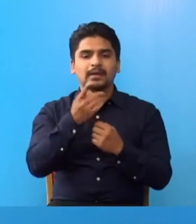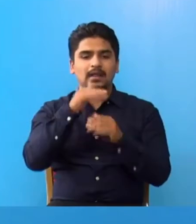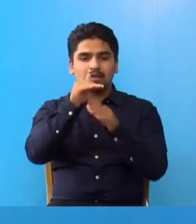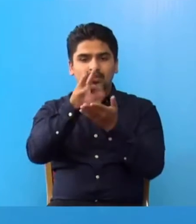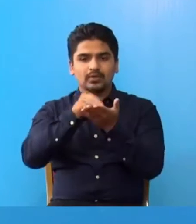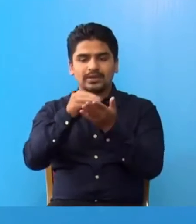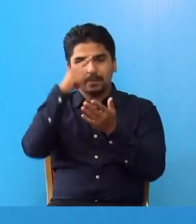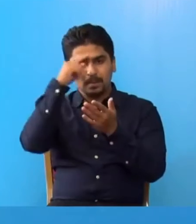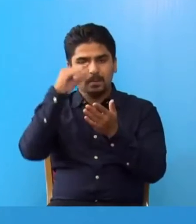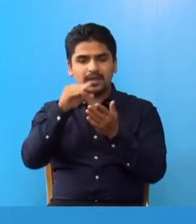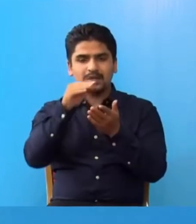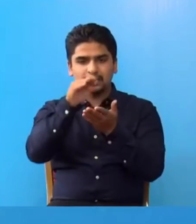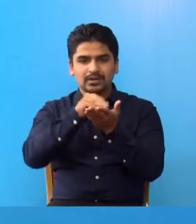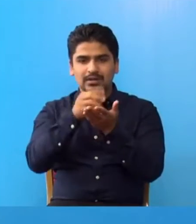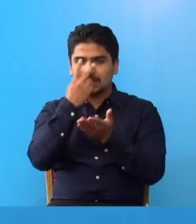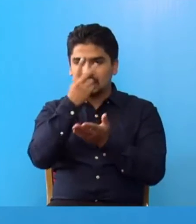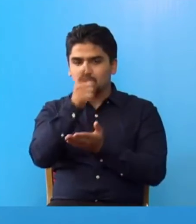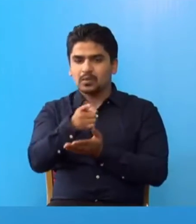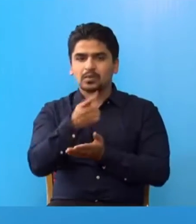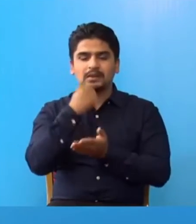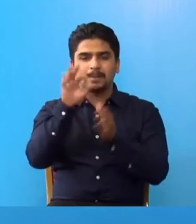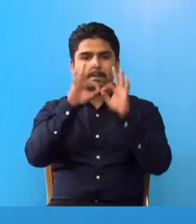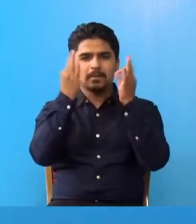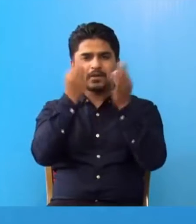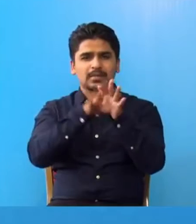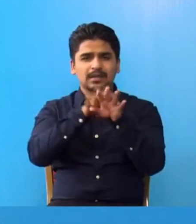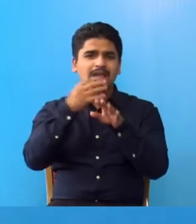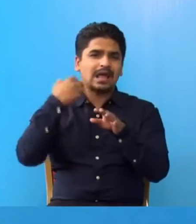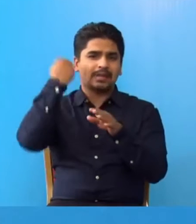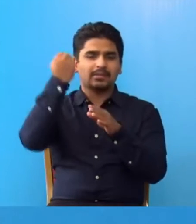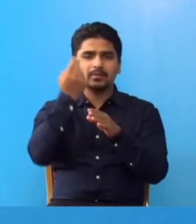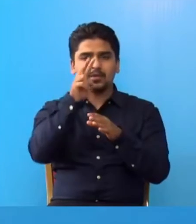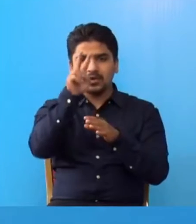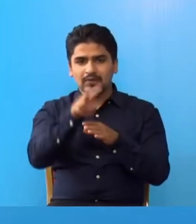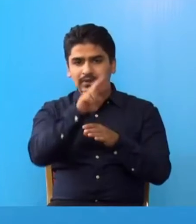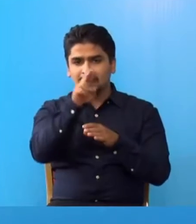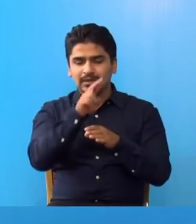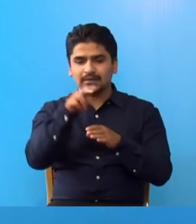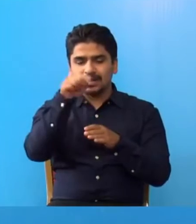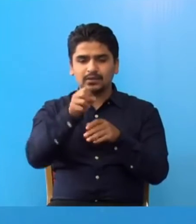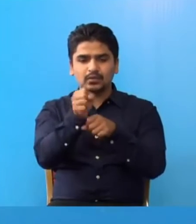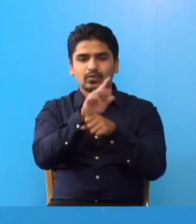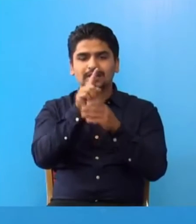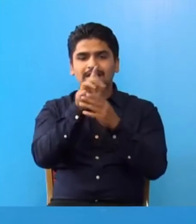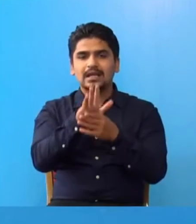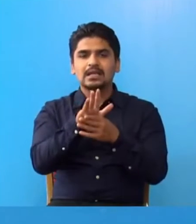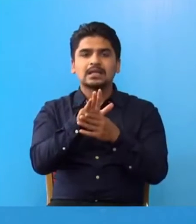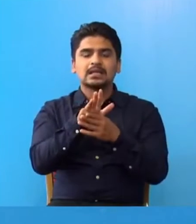प्रभाव कर देपरिशन